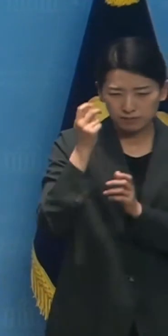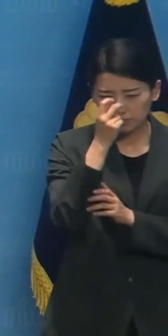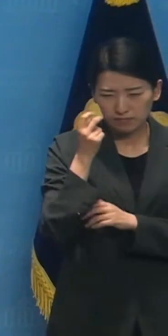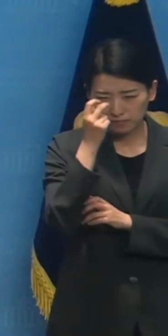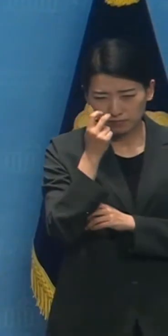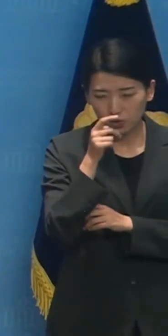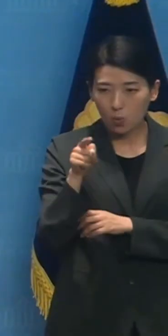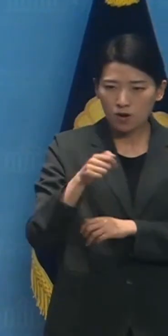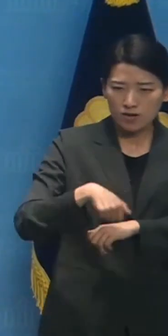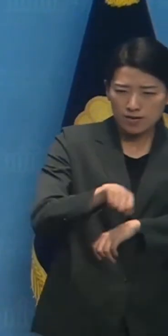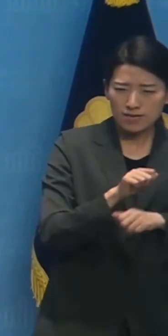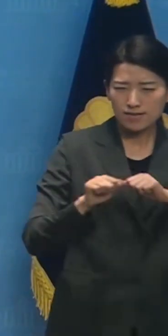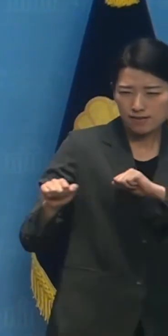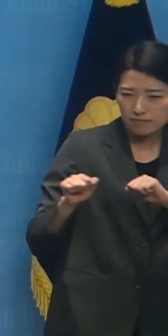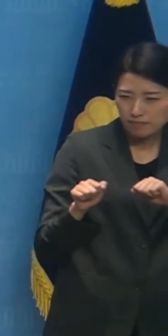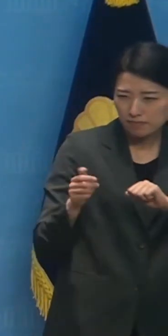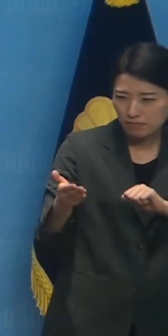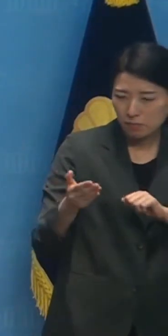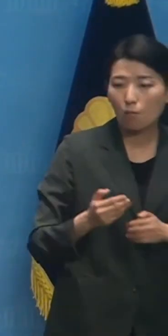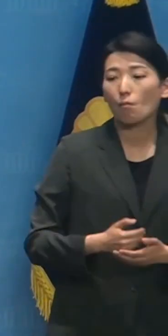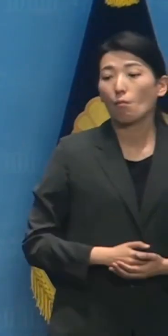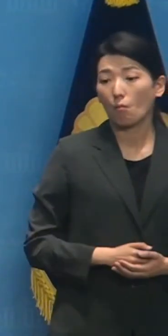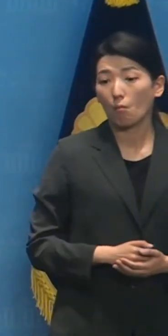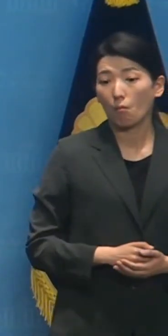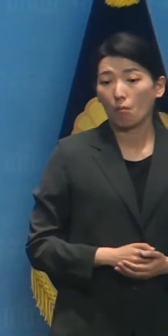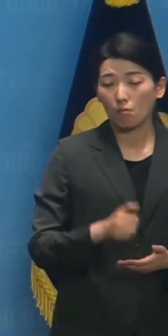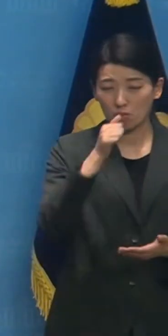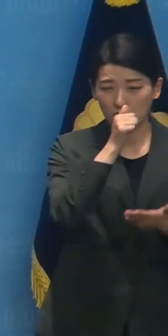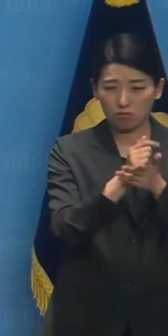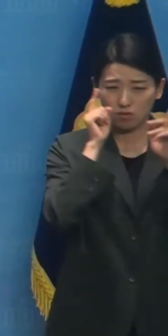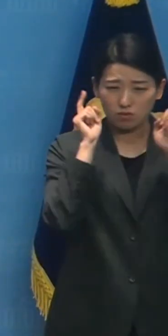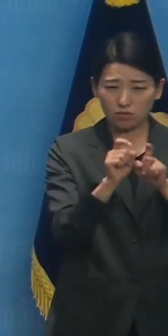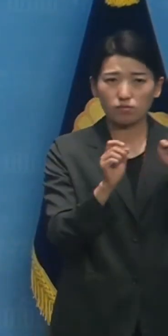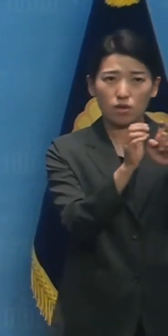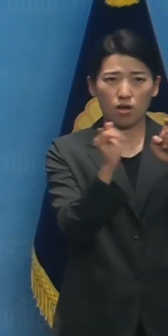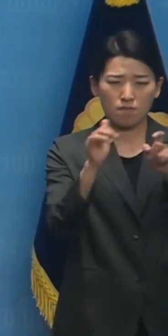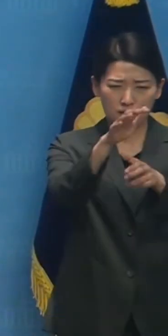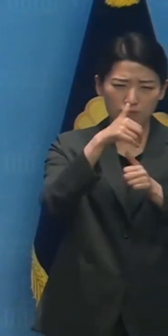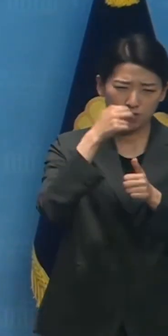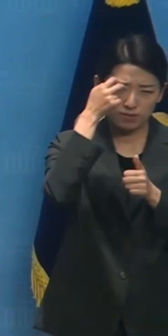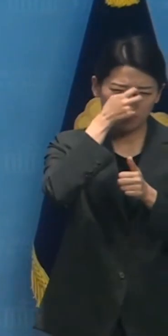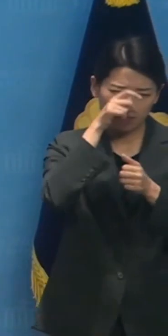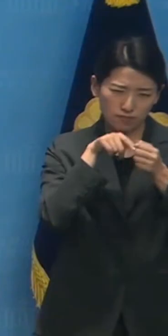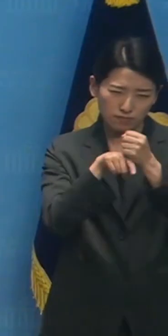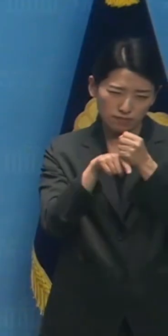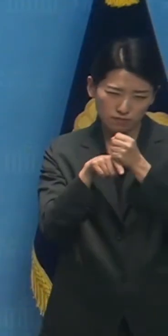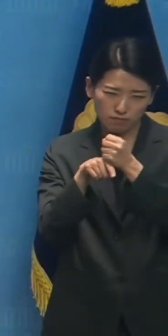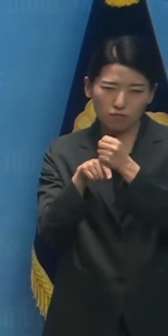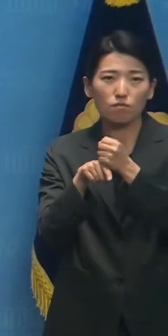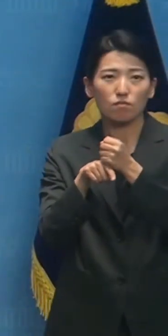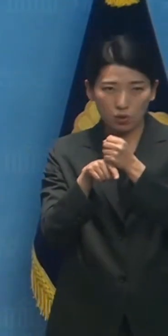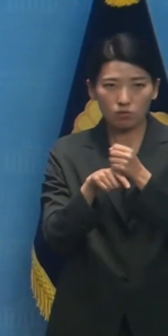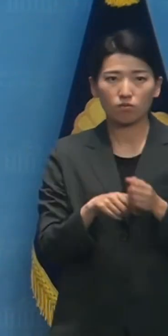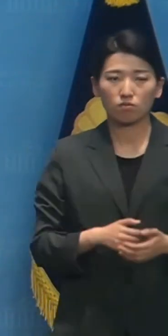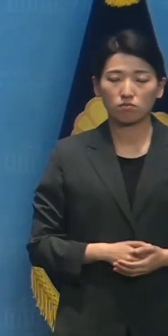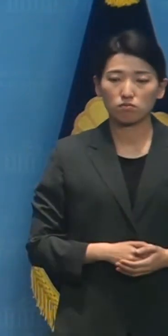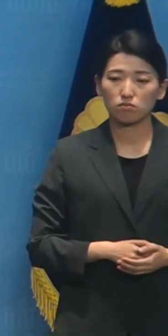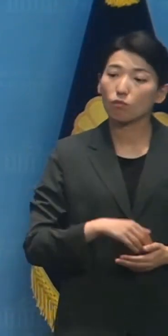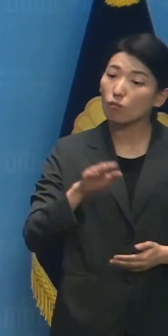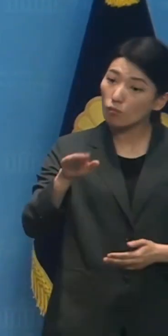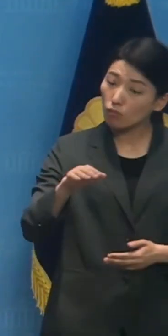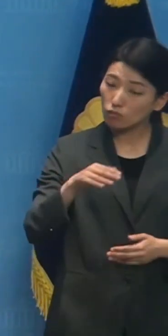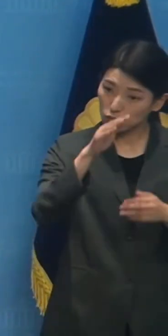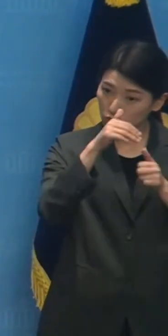의혹을 보였습니다. 피의자 10여 명을 소환해 조사하기도 했습니다. 관련자들을